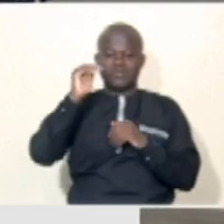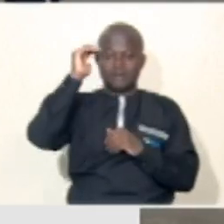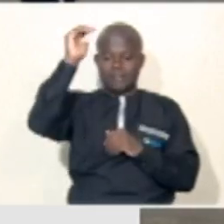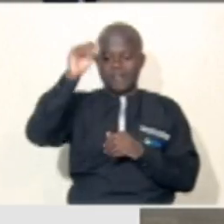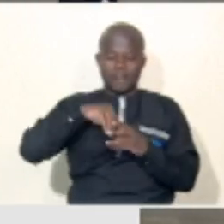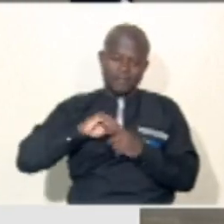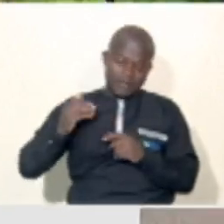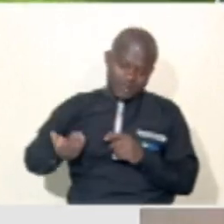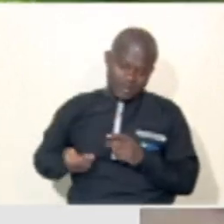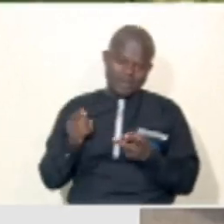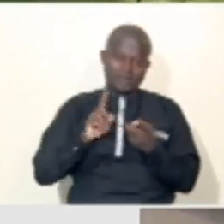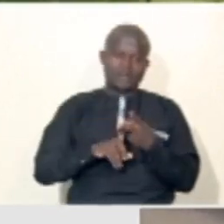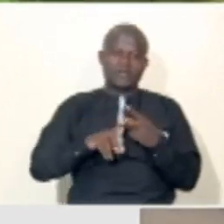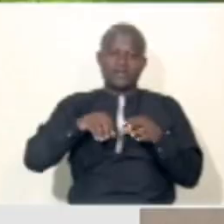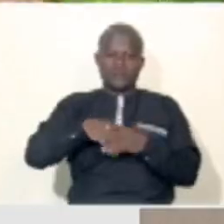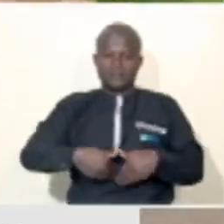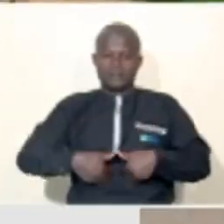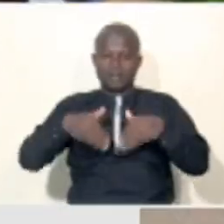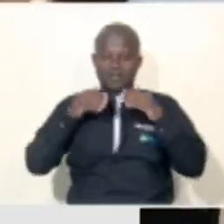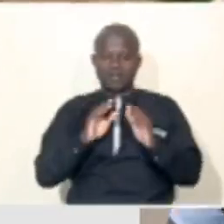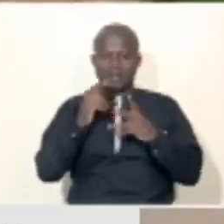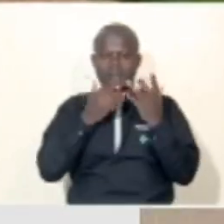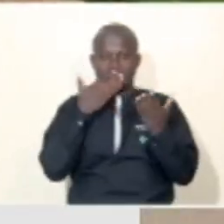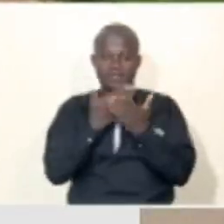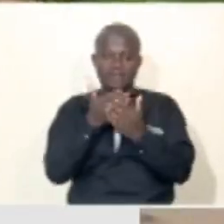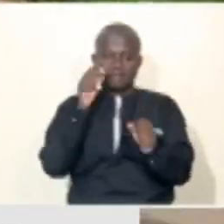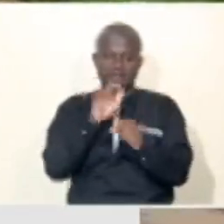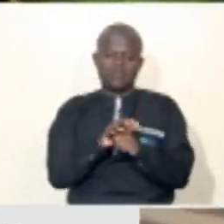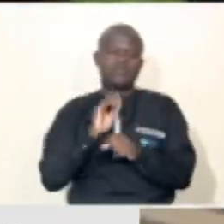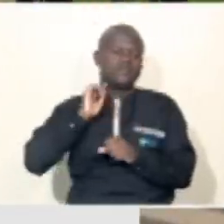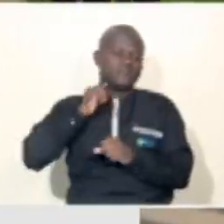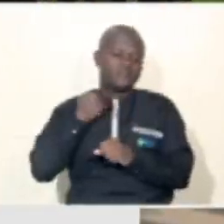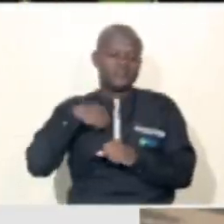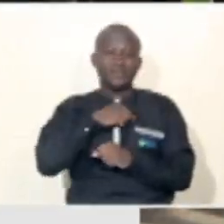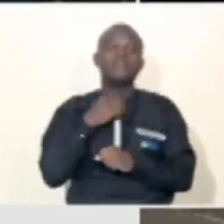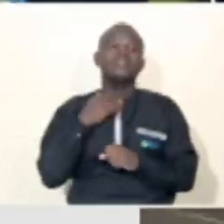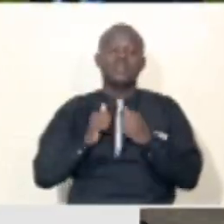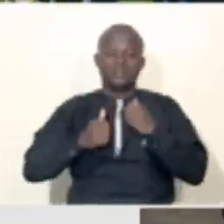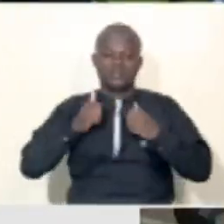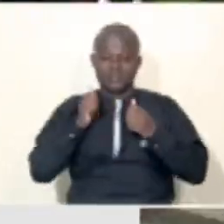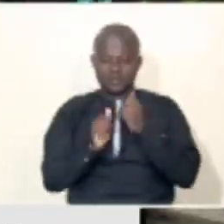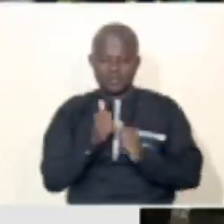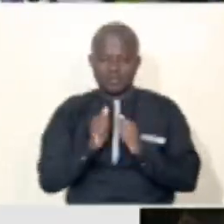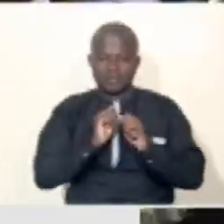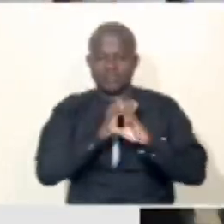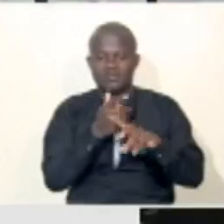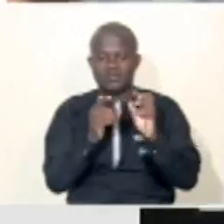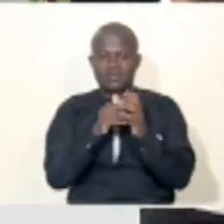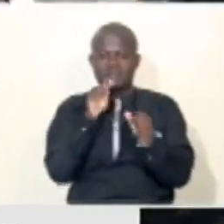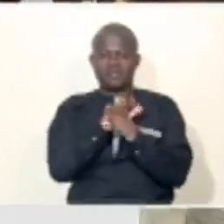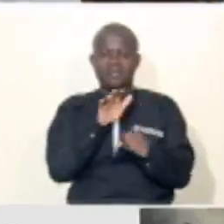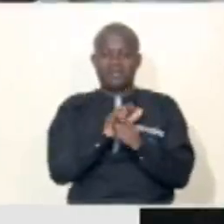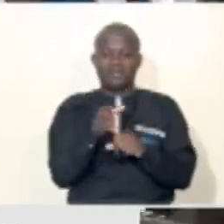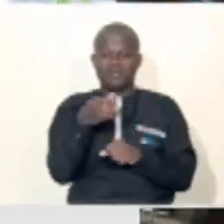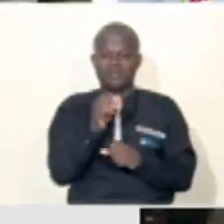harimo abadamu, harimo abishyu, ni ibintu byiza cyane biryoshye. Natwe turagira siporo nko kurwanya, ariko cyane cyane kurebe yacu